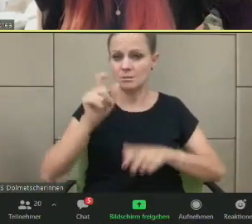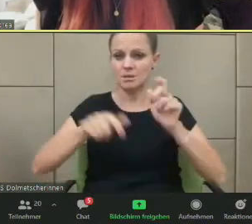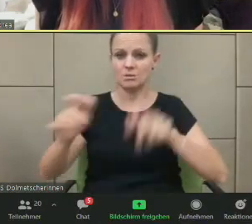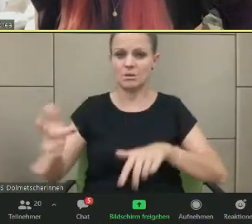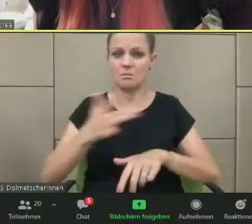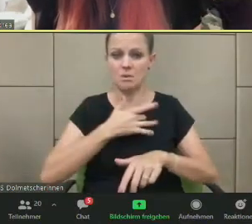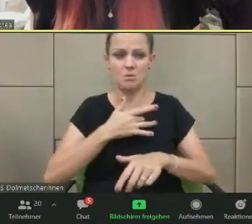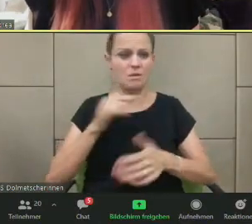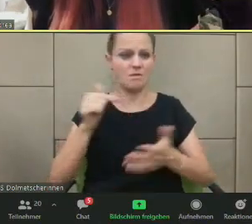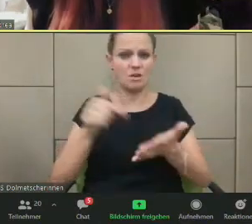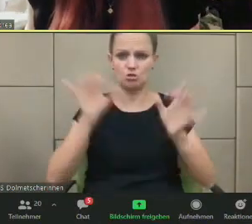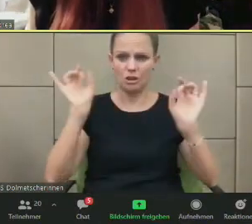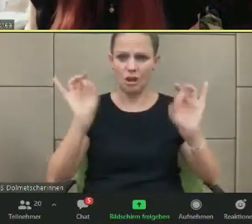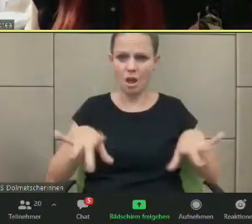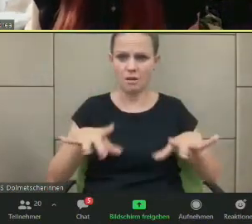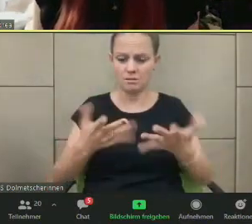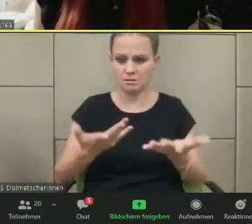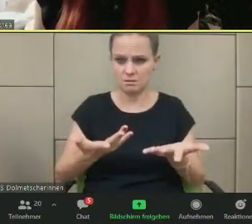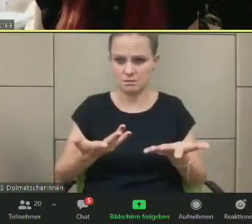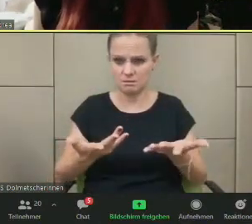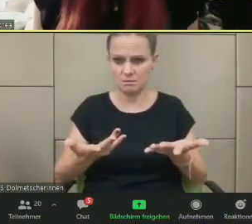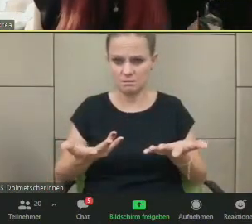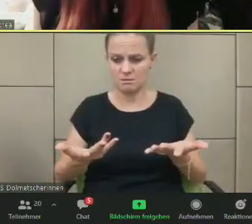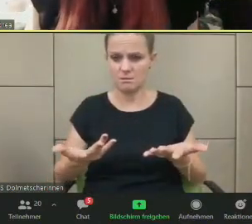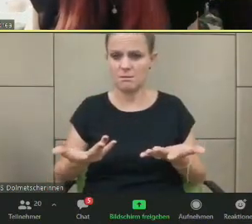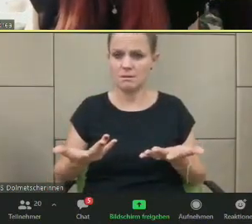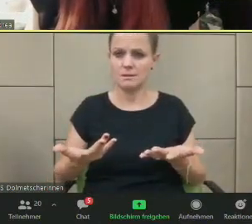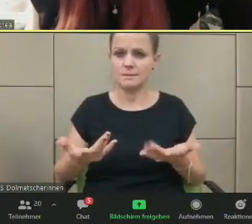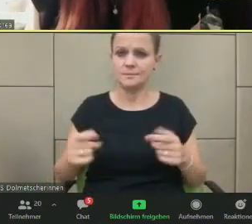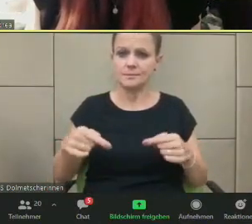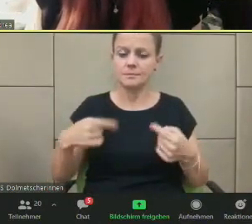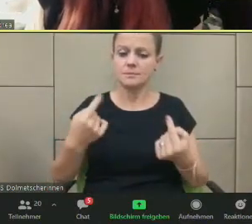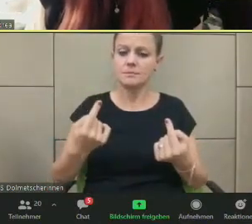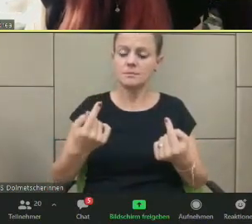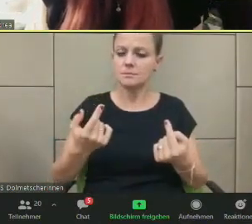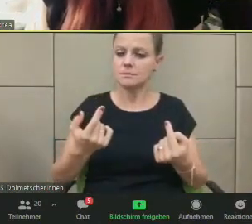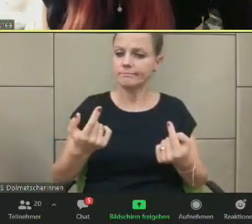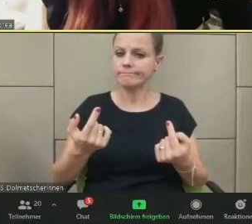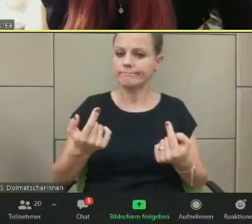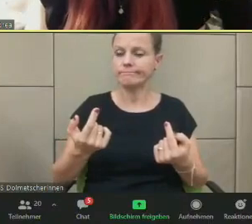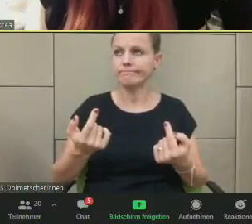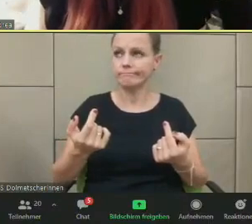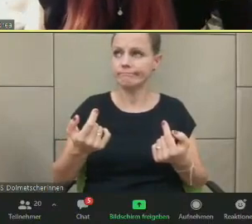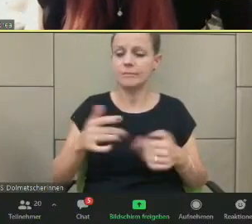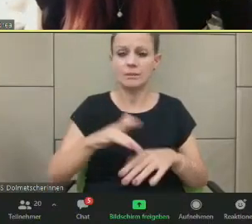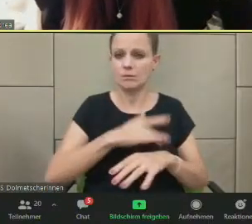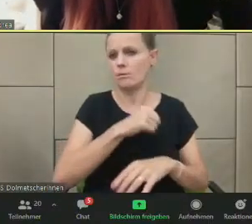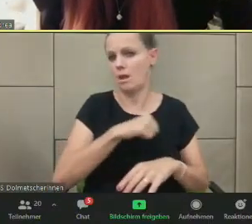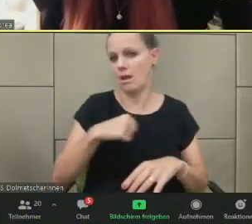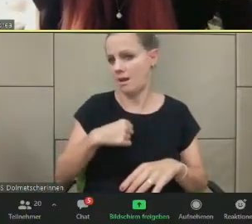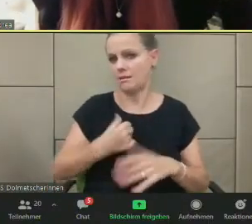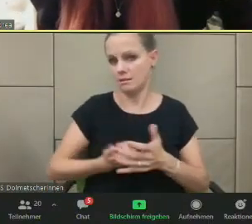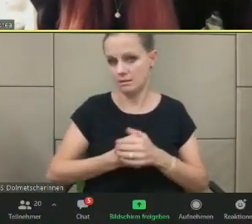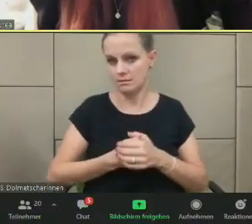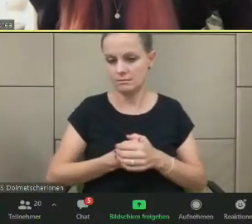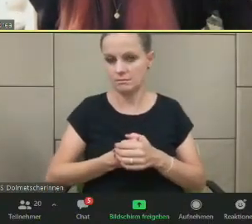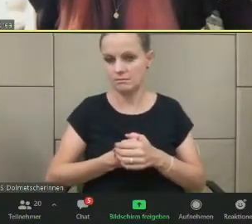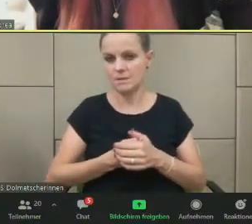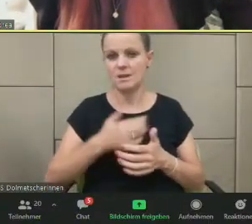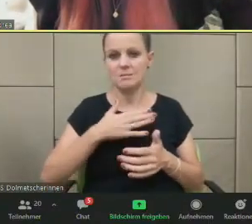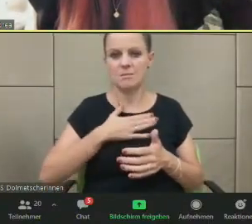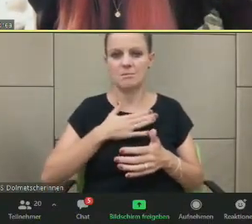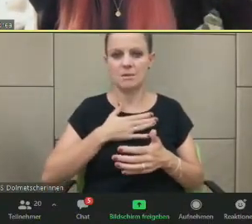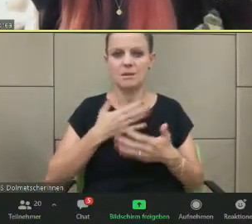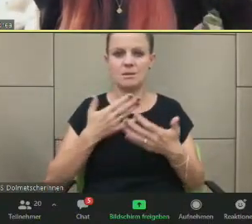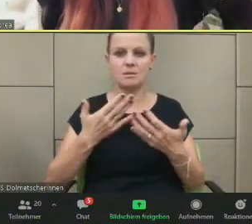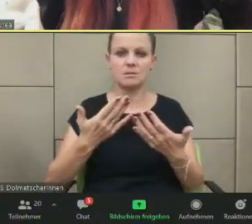Stich gelassen. Und das führt dazu, dass man sich einfach einmal sehr alleine fühlt. Und bei mir war es auch so,